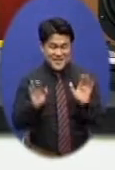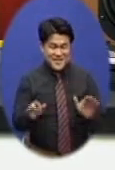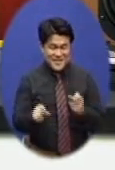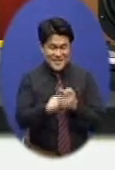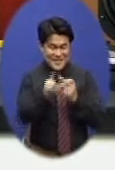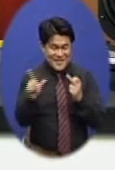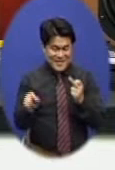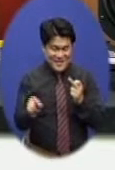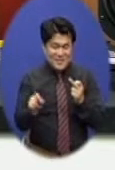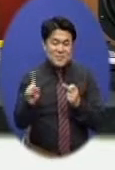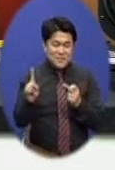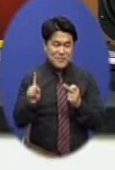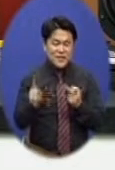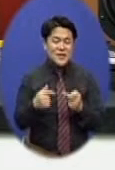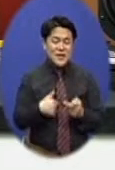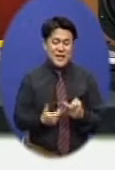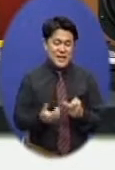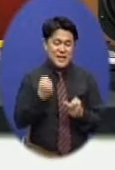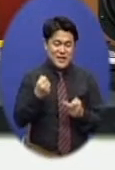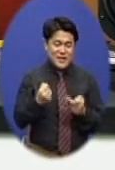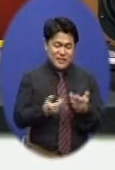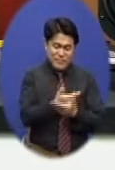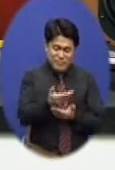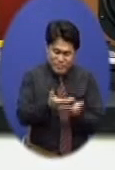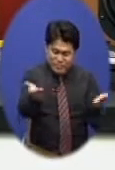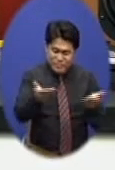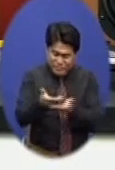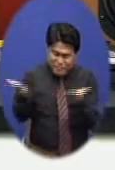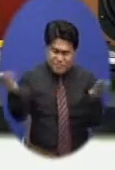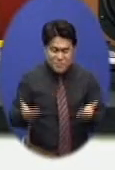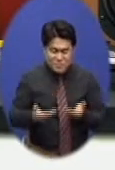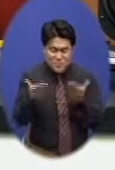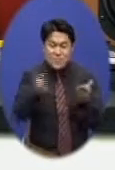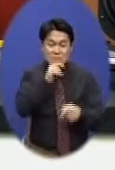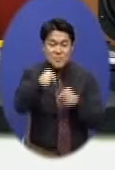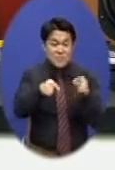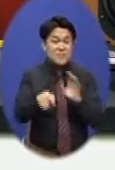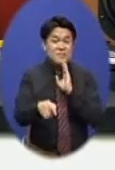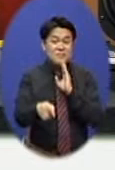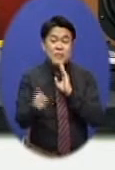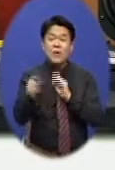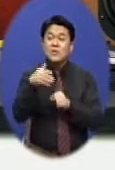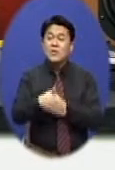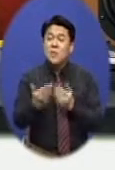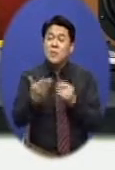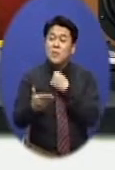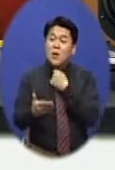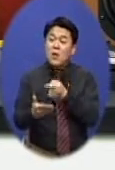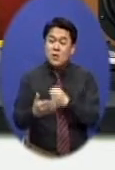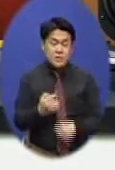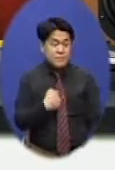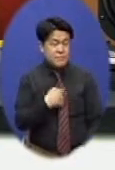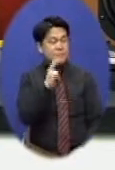12월의 달은 나눔과 봉사를 실천한 달 아니겠어요? 네. 어떤 봉사하고 싶어요? 아, 저는 아무래도 가수니까요. 네.